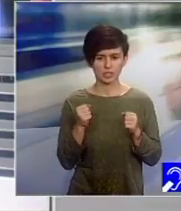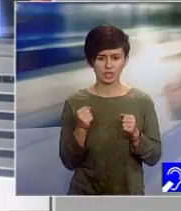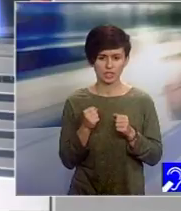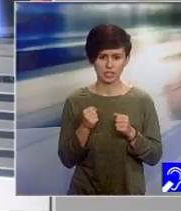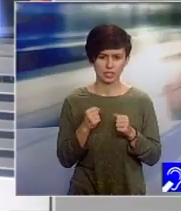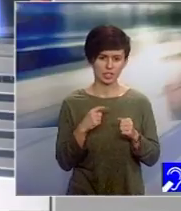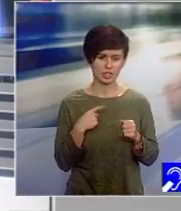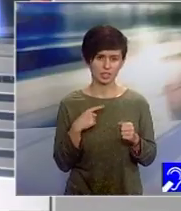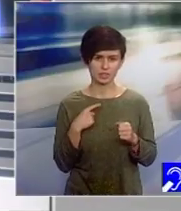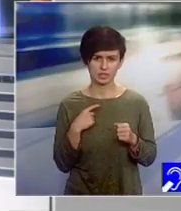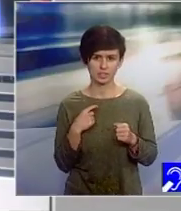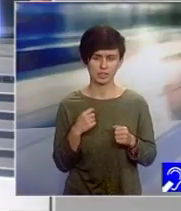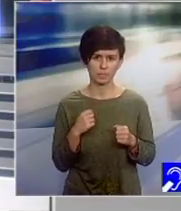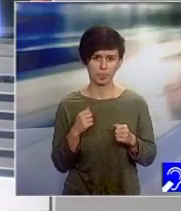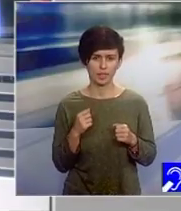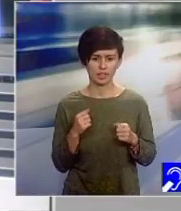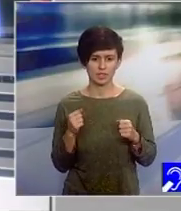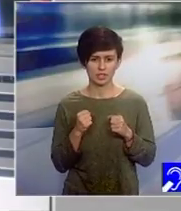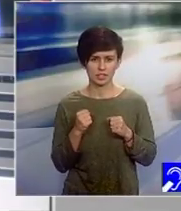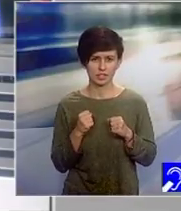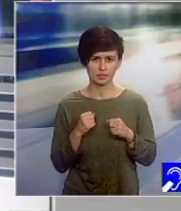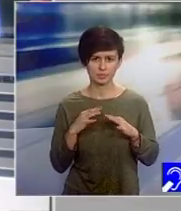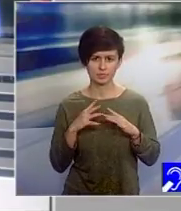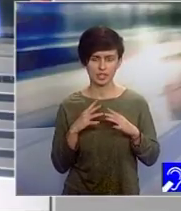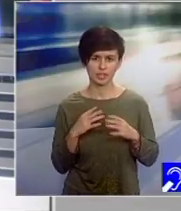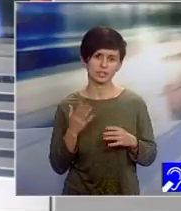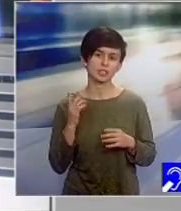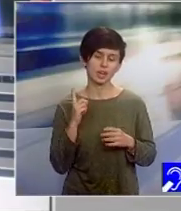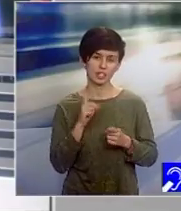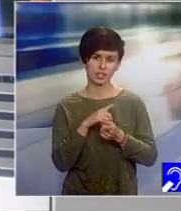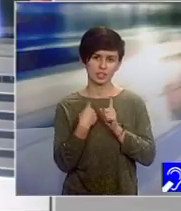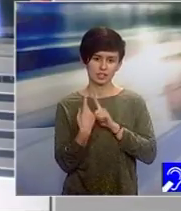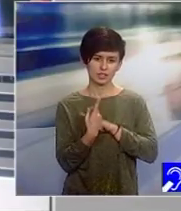sunt vacanțe, deci era mult mai dificil și s-a schimbat